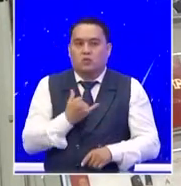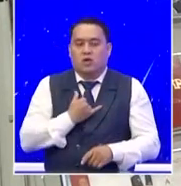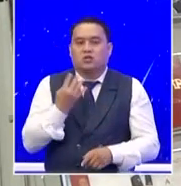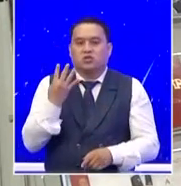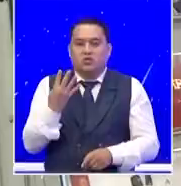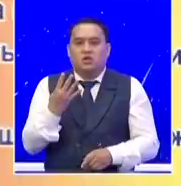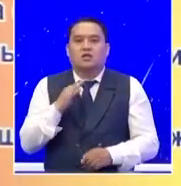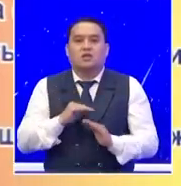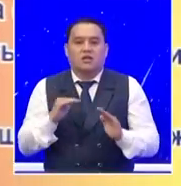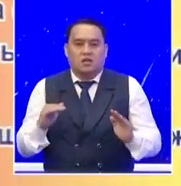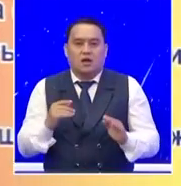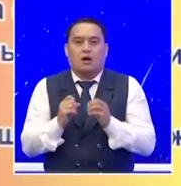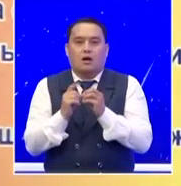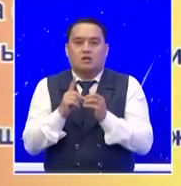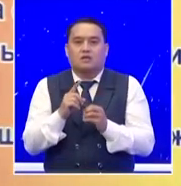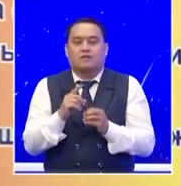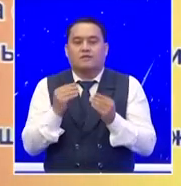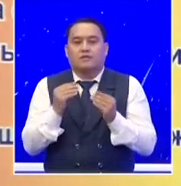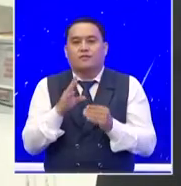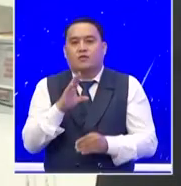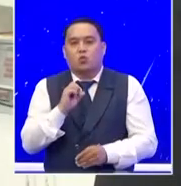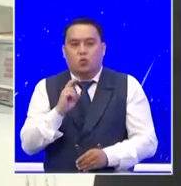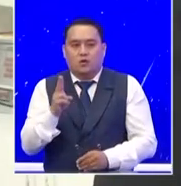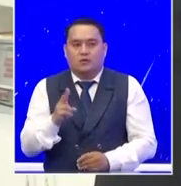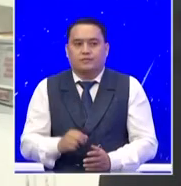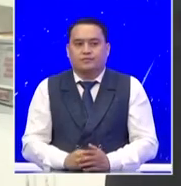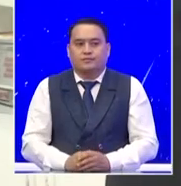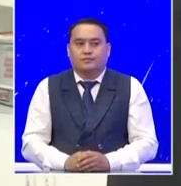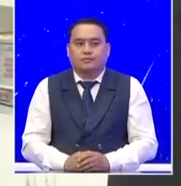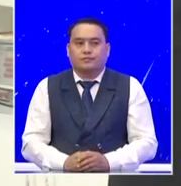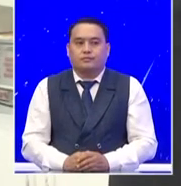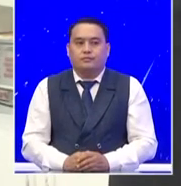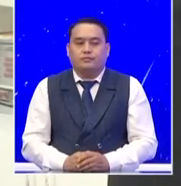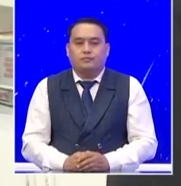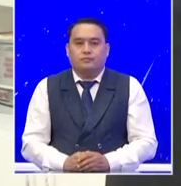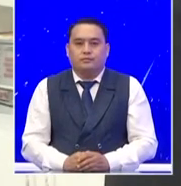4 прекрасных детей и 11 замечательных внуков.